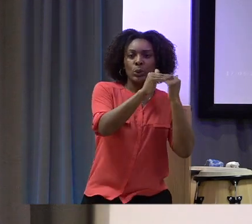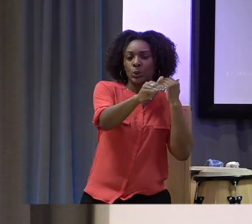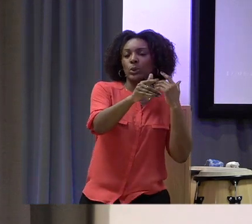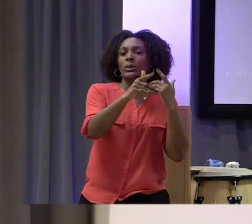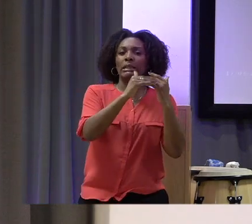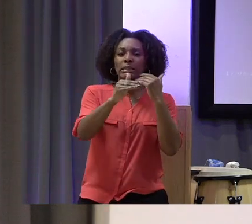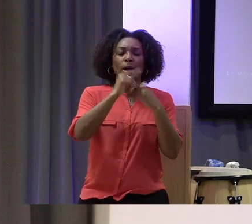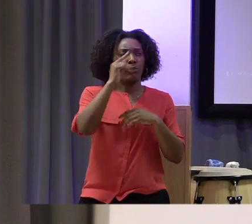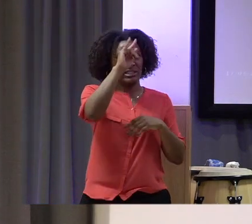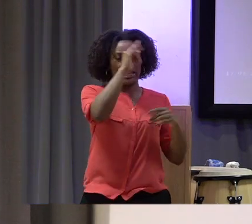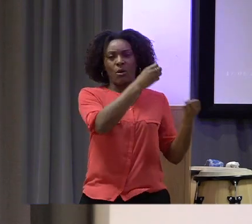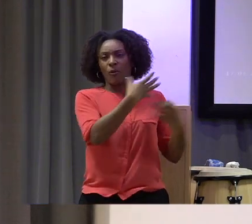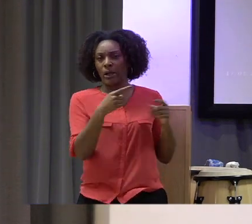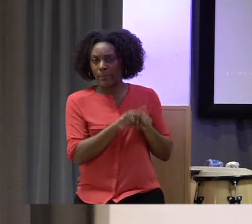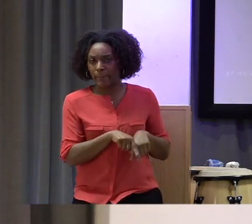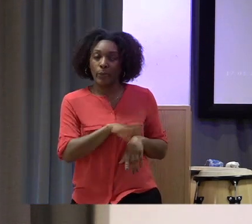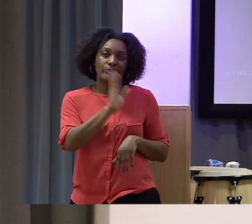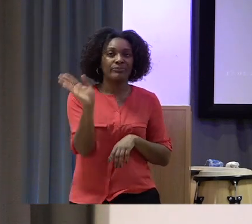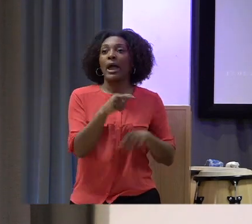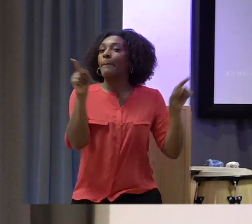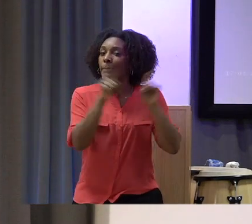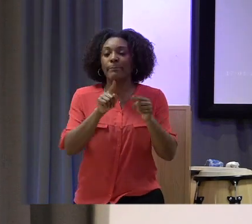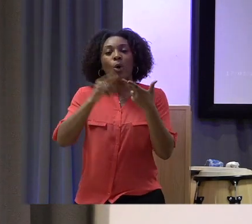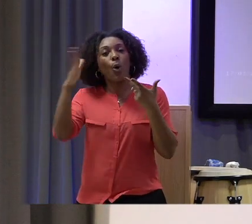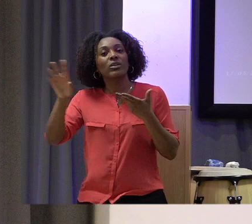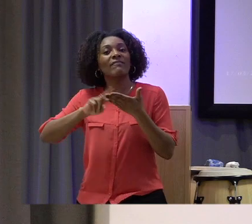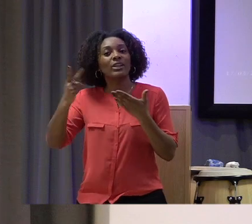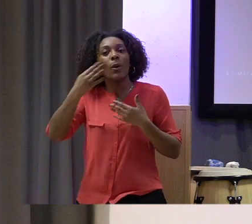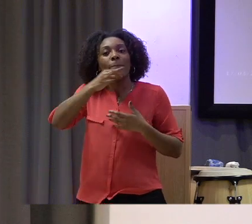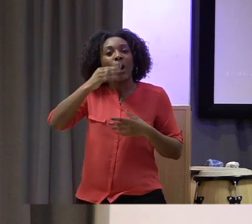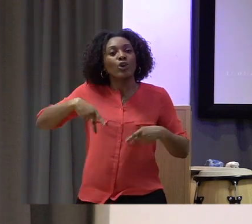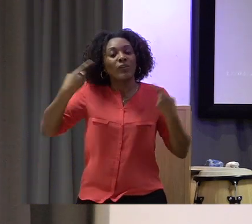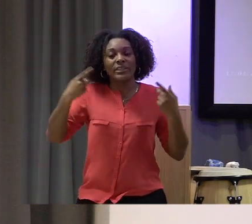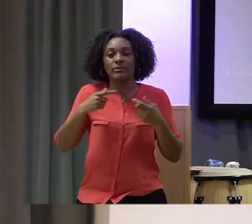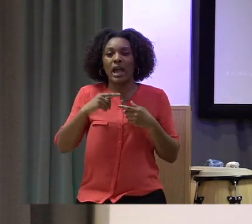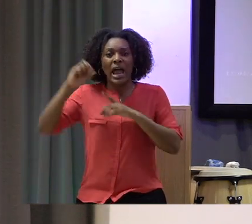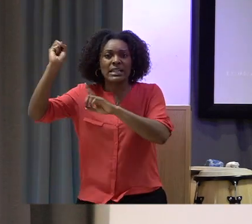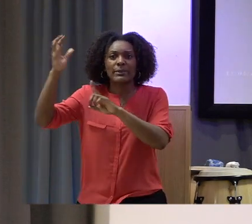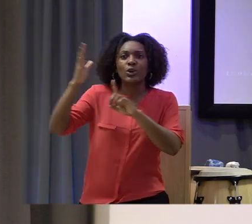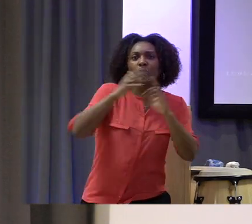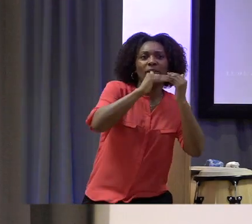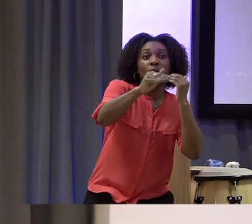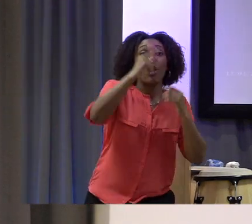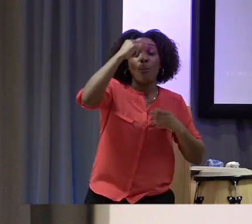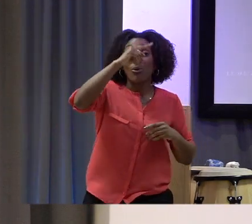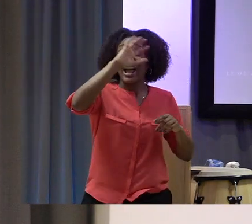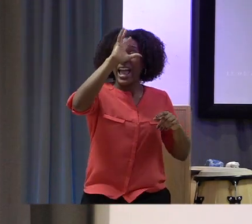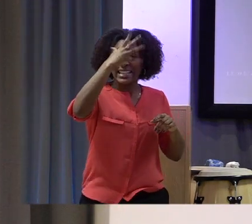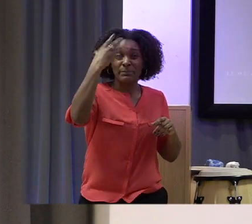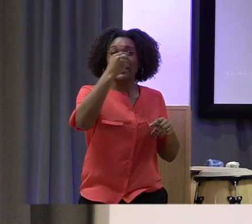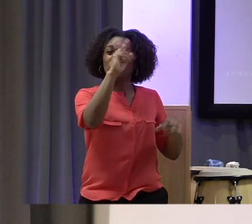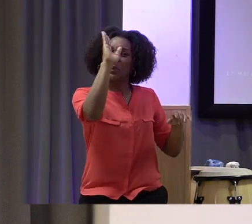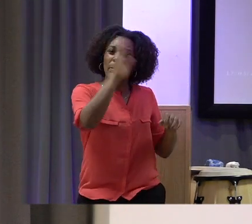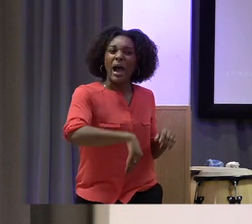diable. Ok, très bien, c'est la même chose. Parole de vie. Alors l'Esprit de Dieu conduit Jésus dans le désert pour que l'esprit du mal le tente. Ok,